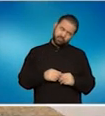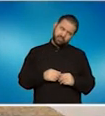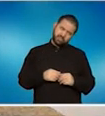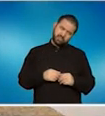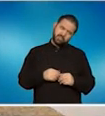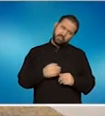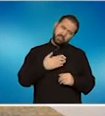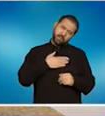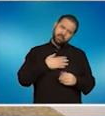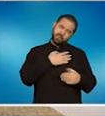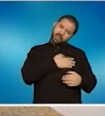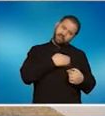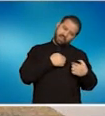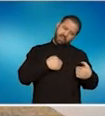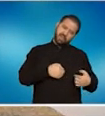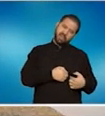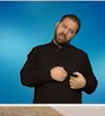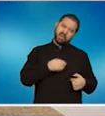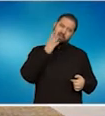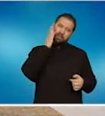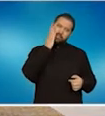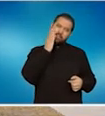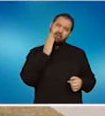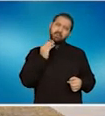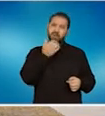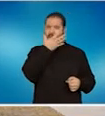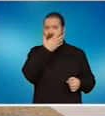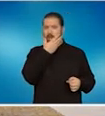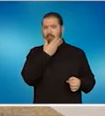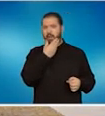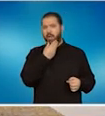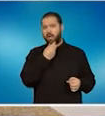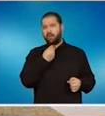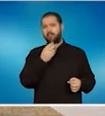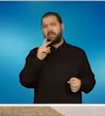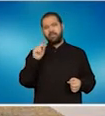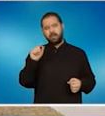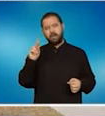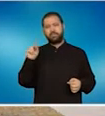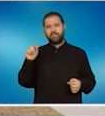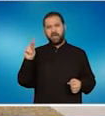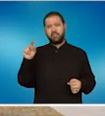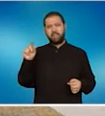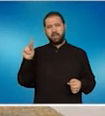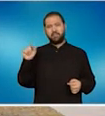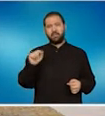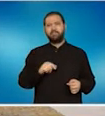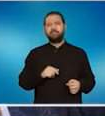pe partea inimii, își mai mângâia barba extraordinară,